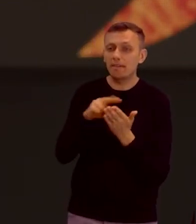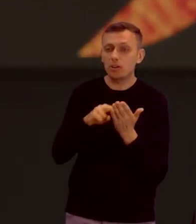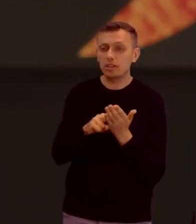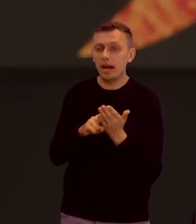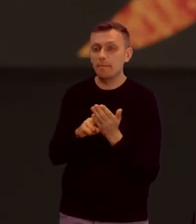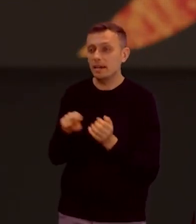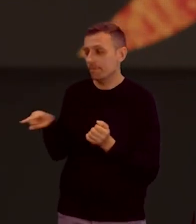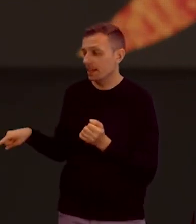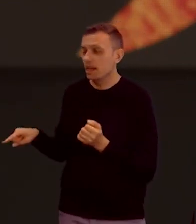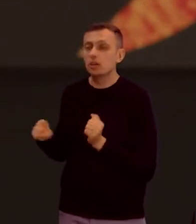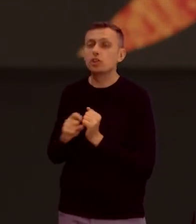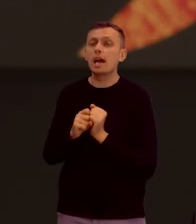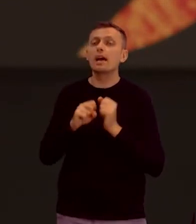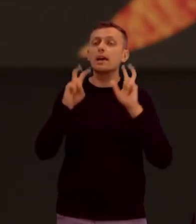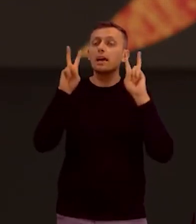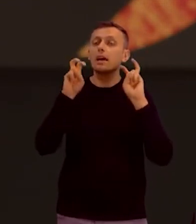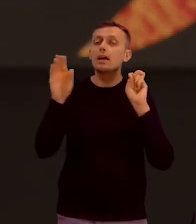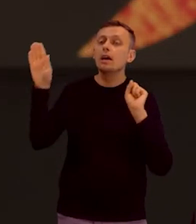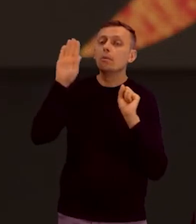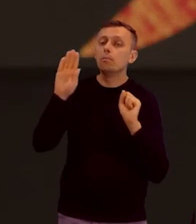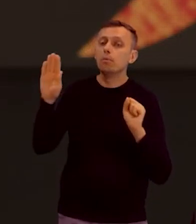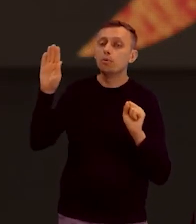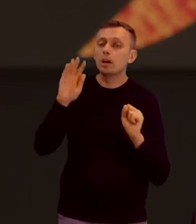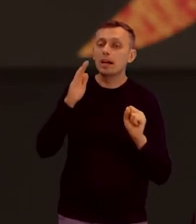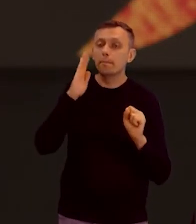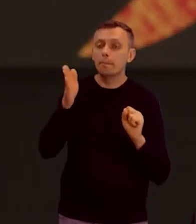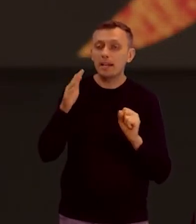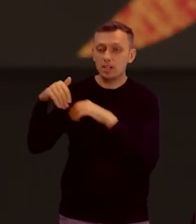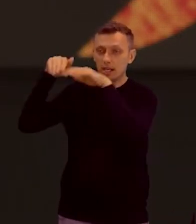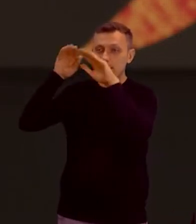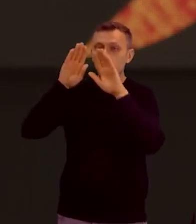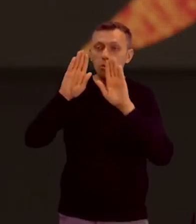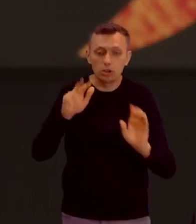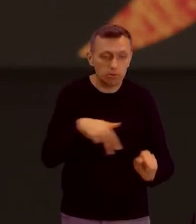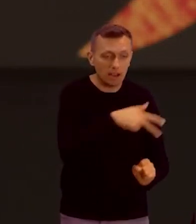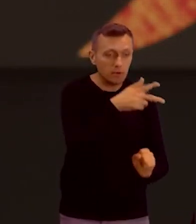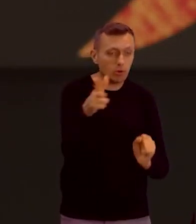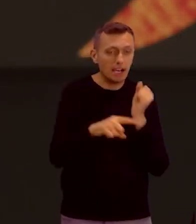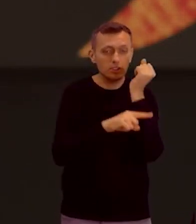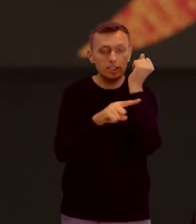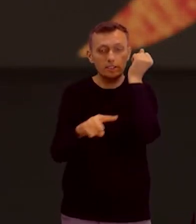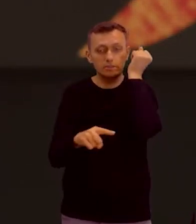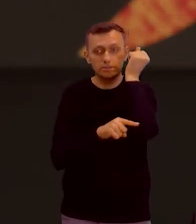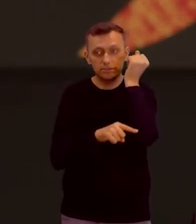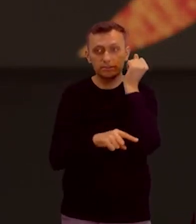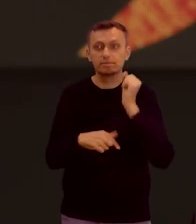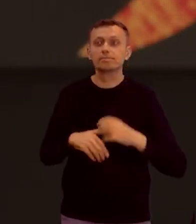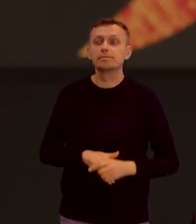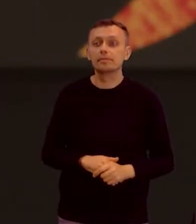łona. Dzieci są dziedzictwem od Boga, a będąc dziedzictwem, są